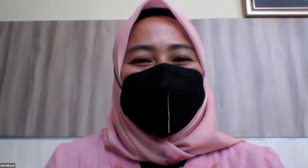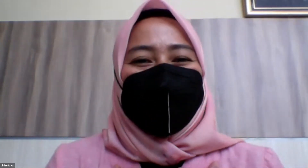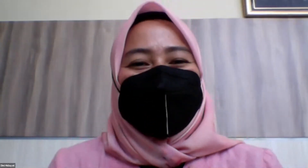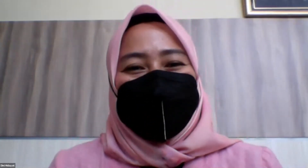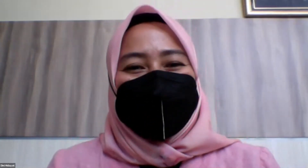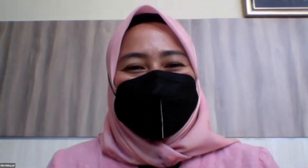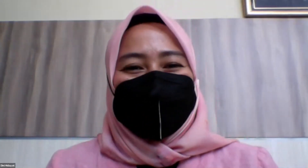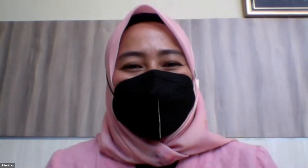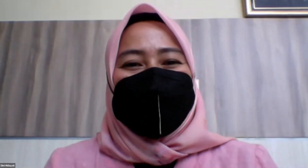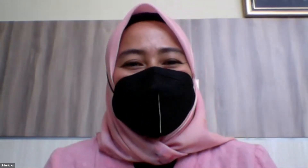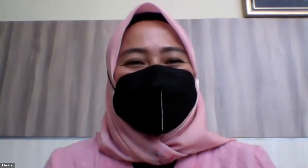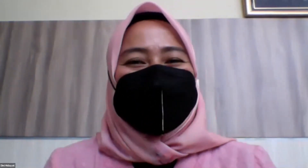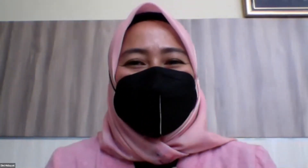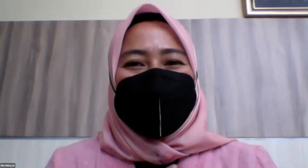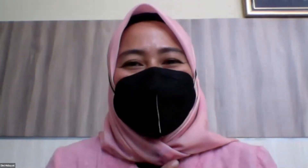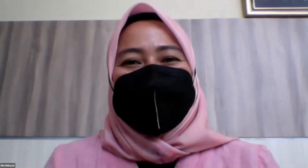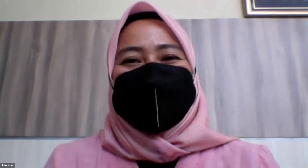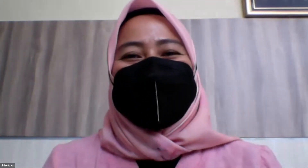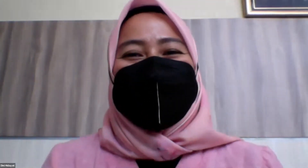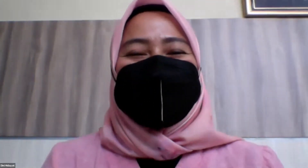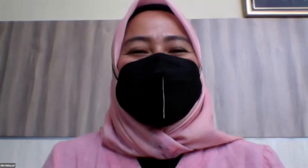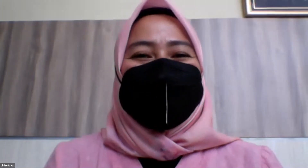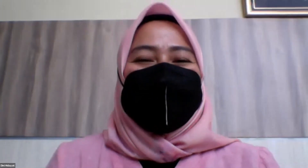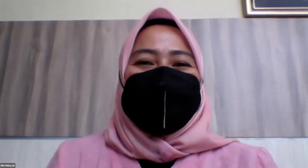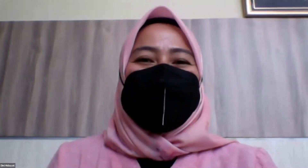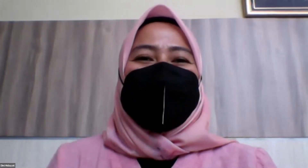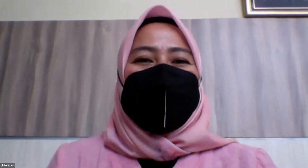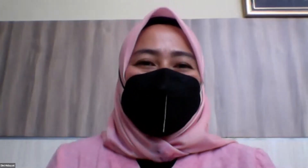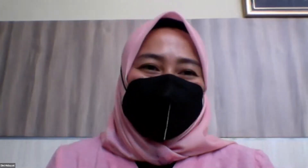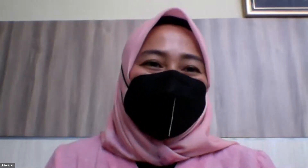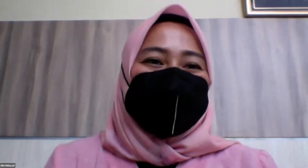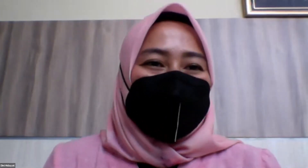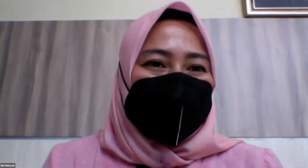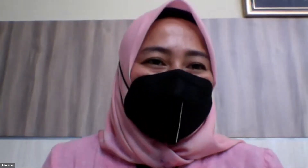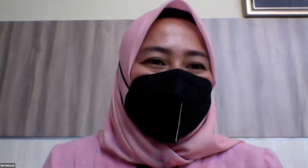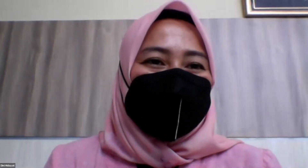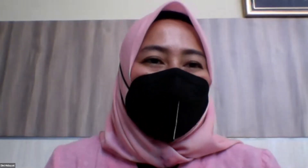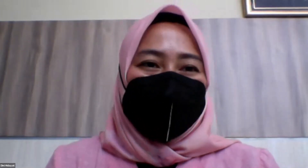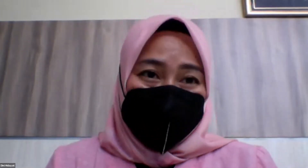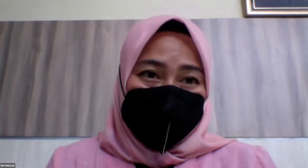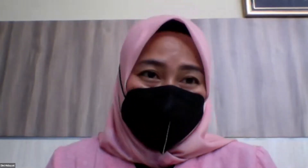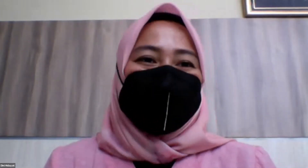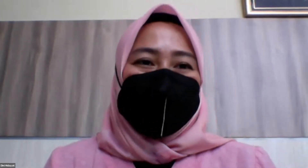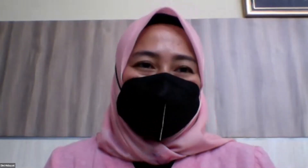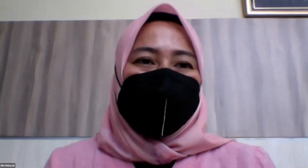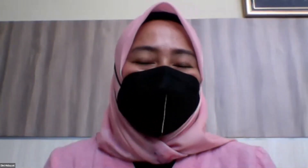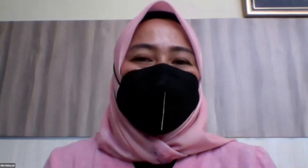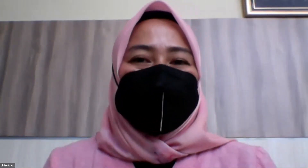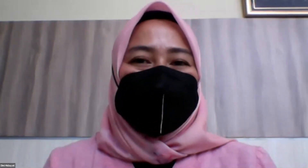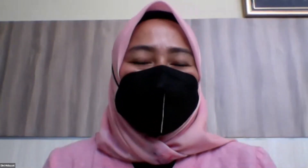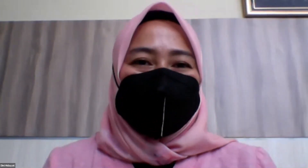atau jadi kosong nanti, nggak ada yang jaga gitu ya. Jadi bagaimanapun Puskesmas harus